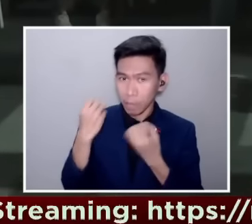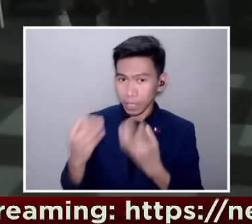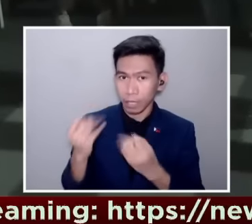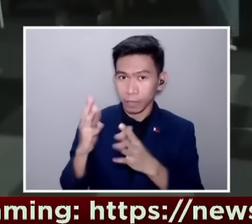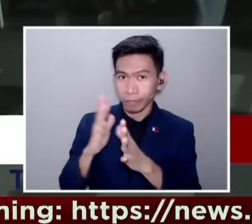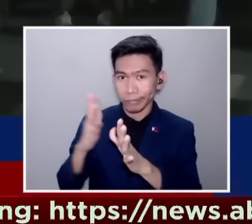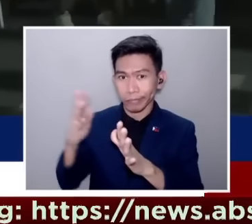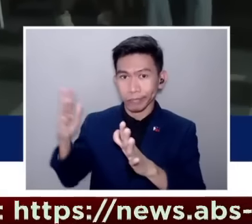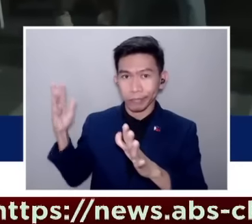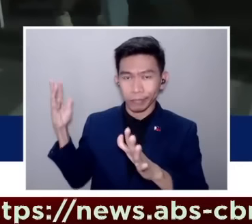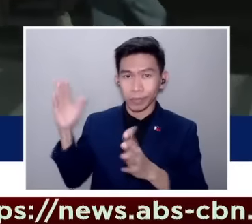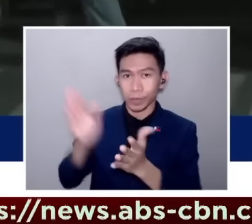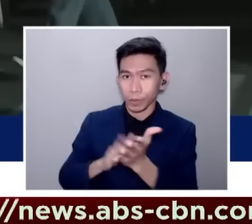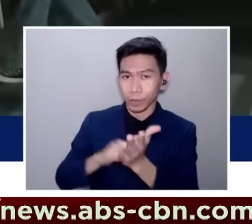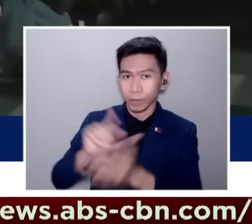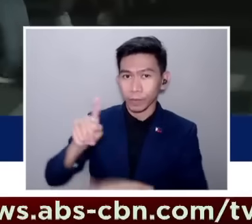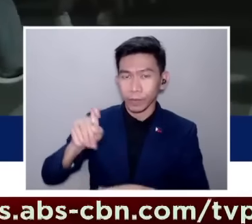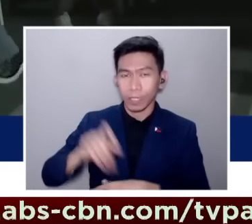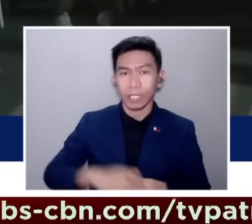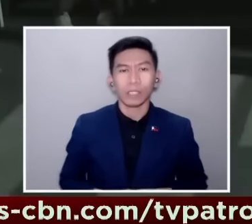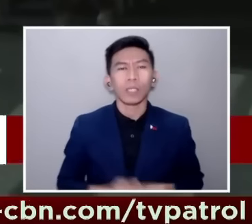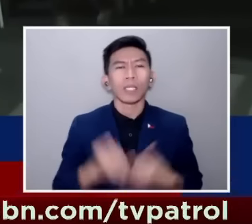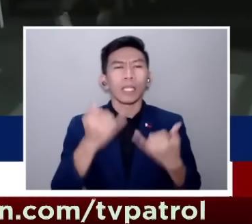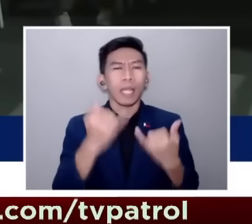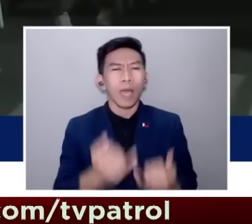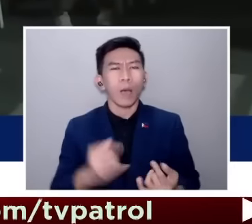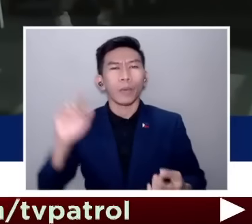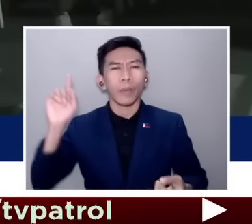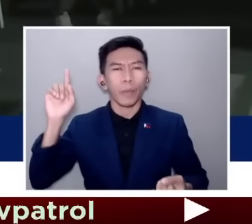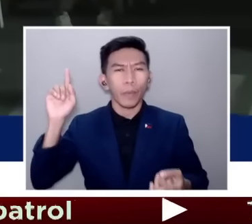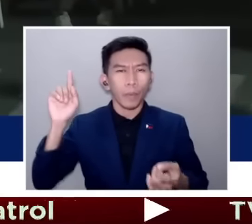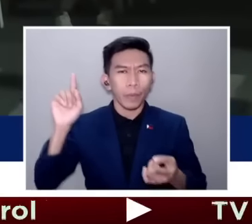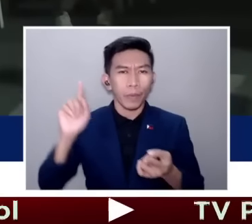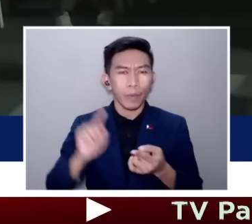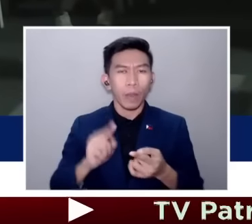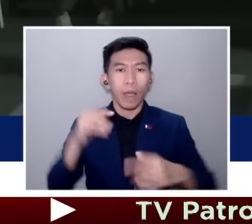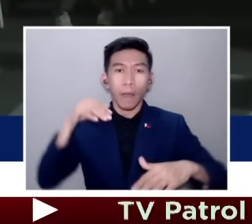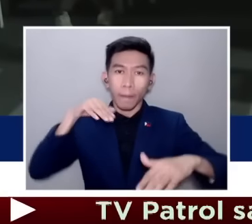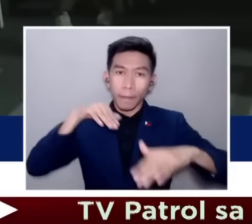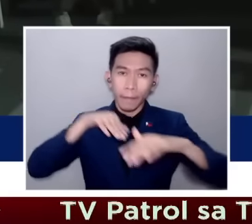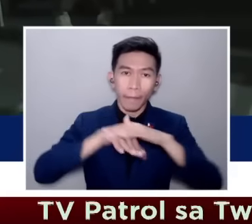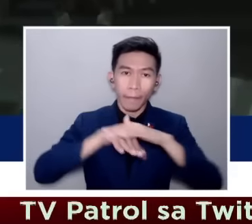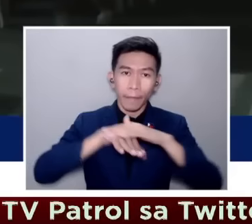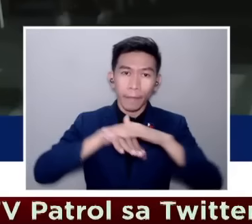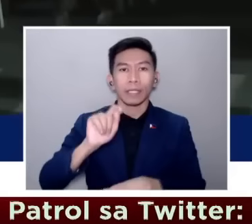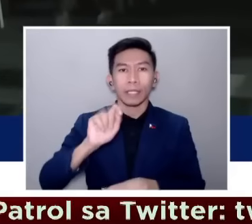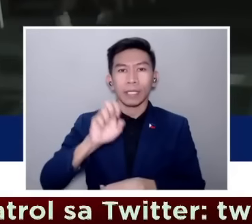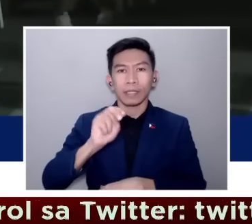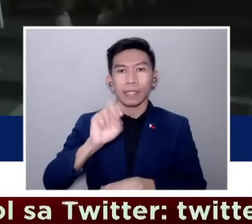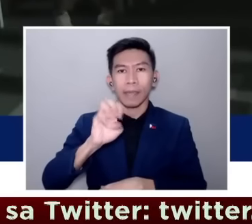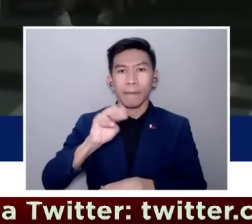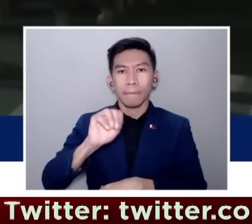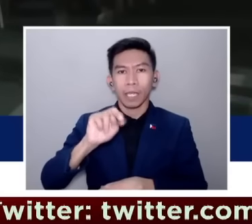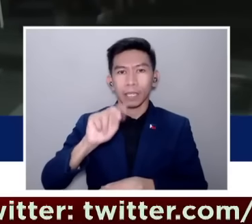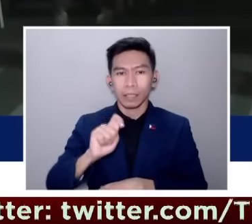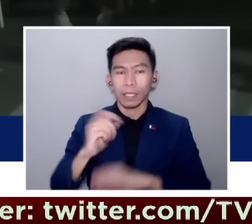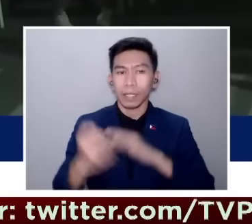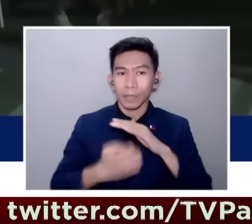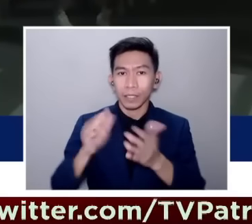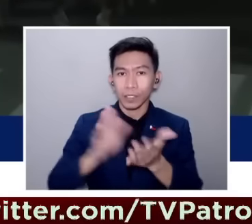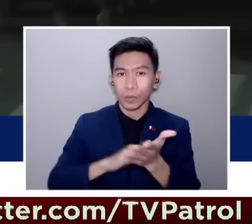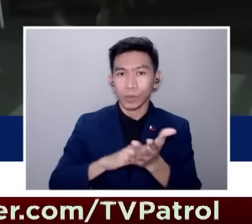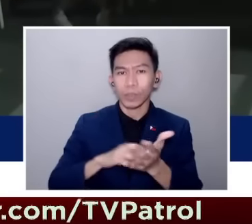Karen, kakaunti na lang ang mga taong gustong pumasok o pumapasok sa Tenement Elementary School dito sa Taguig. Ang gate sa likuran ko kanina